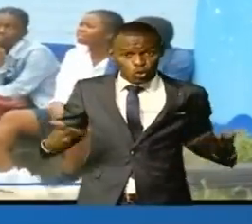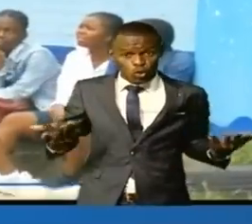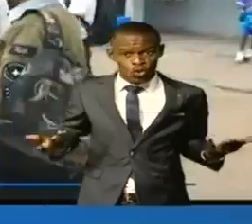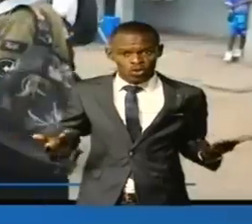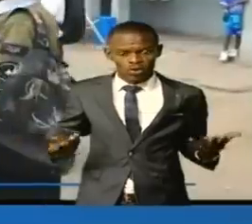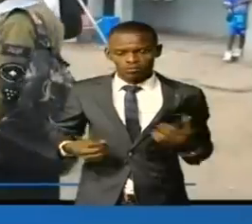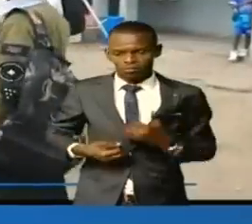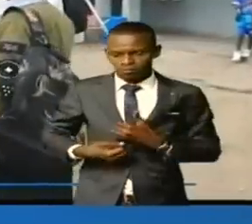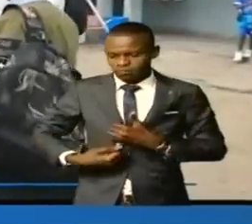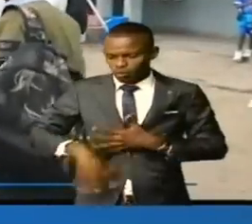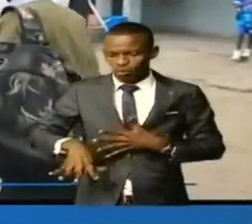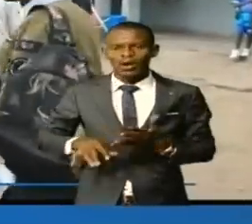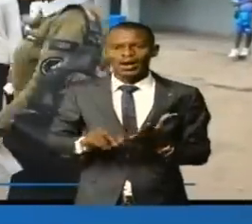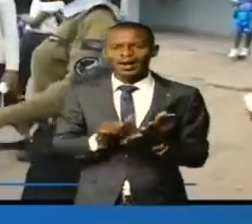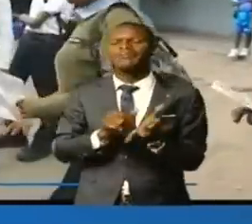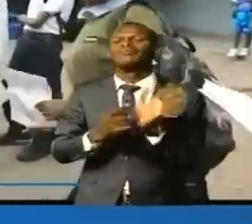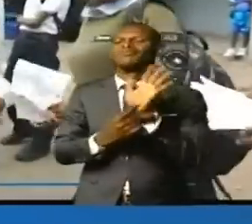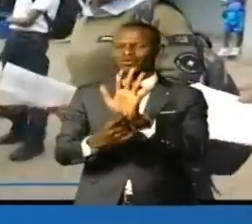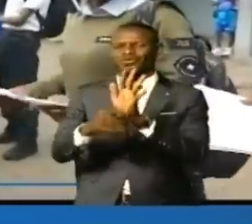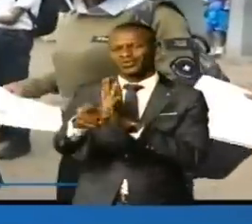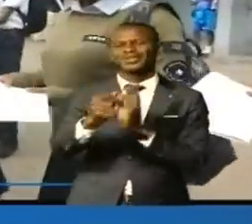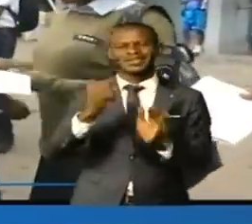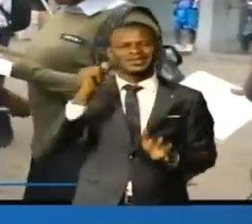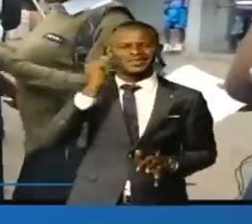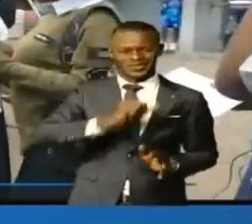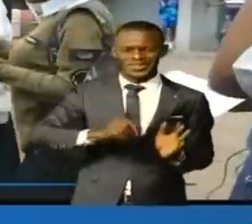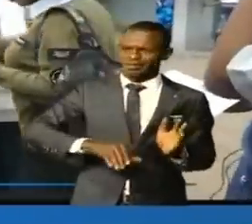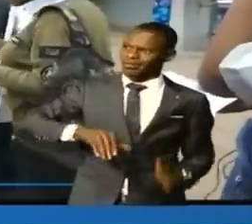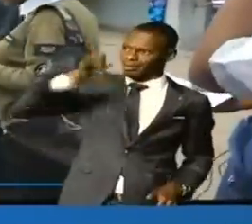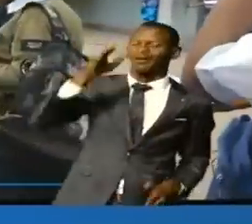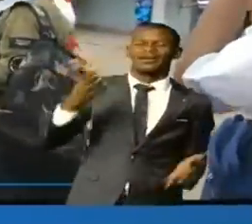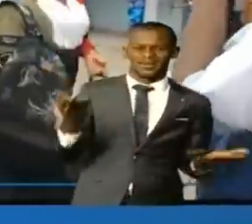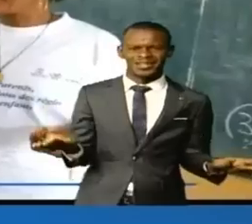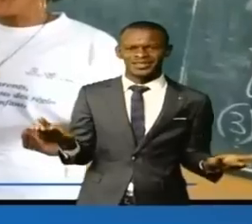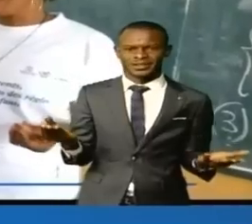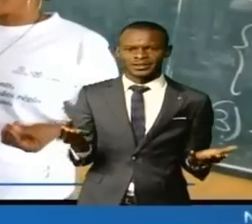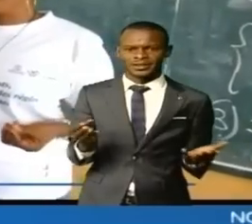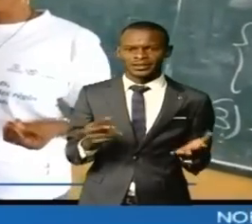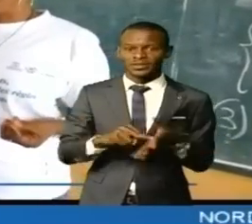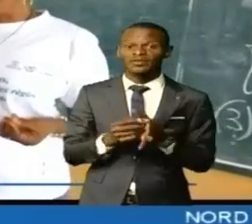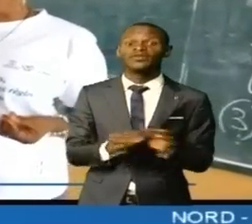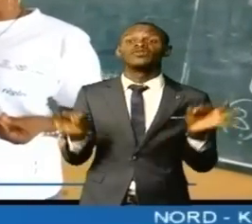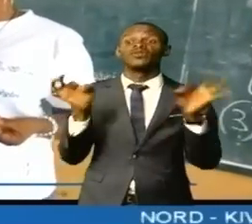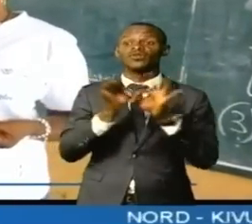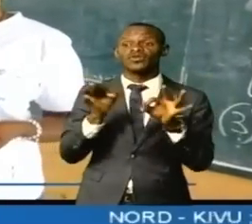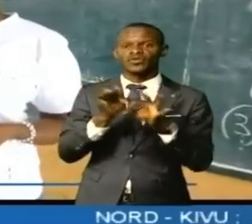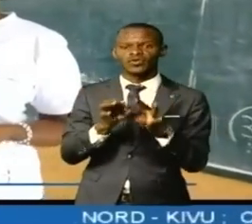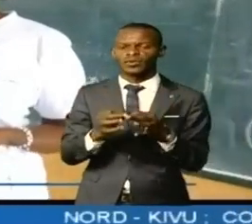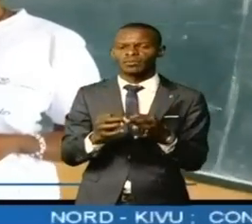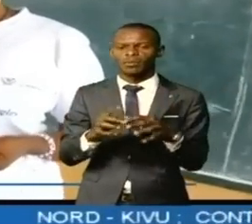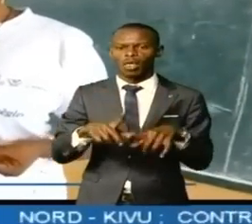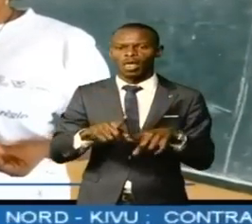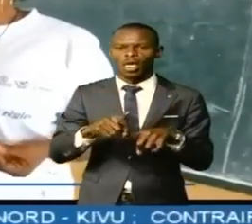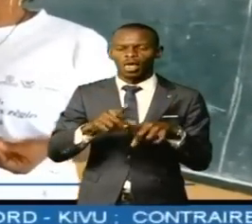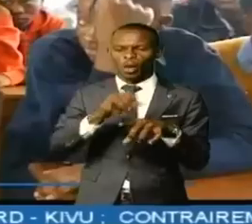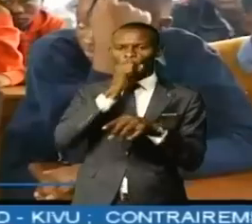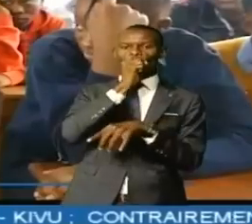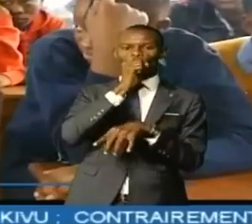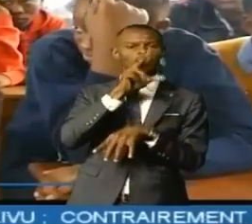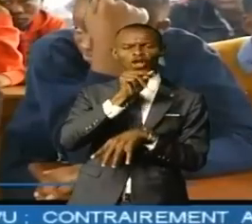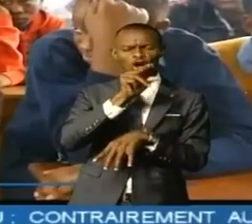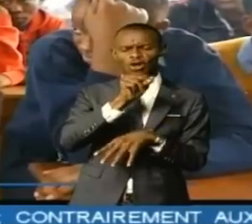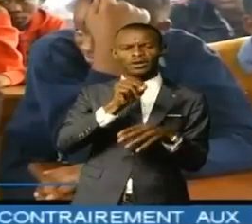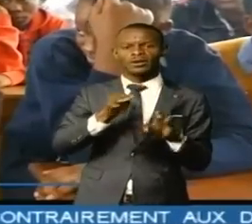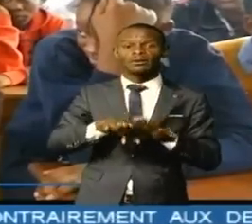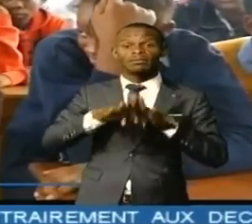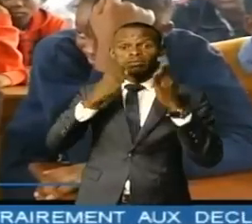le silence afin de pouvoir aider les jeunes filles à vivre cette expérience de façon heureuse. C'est dans cette optique de la